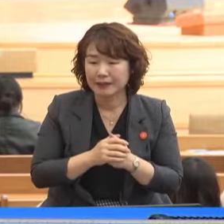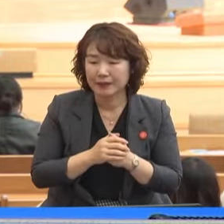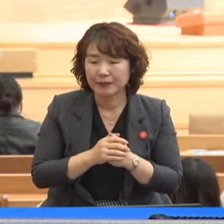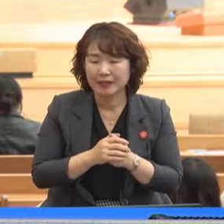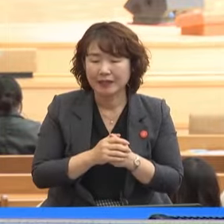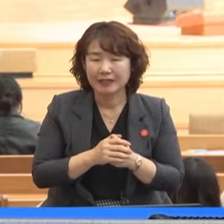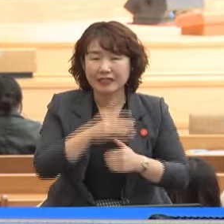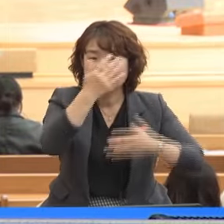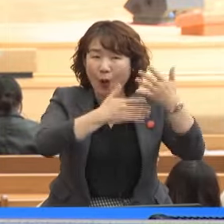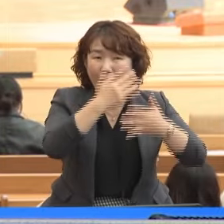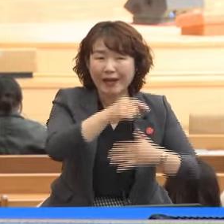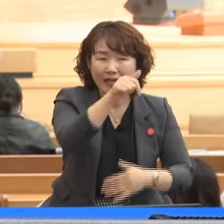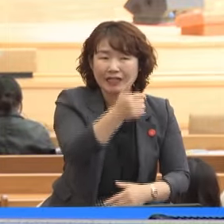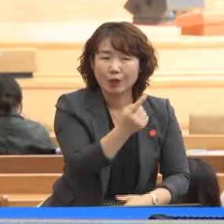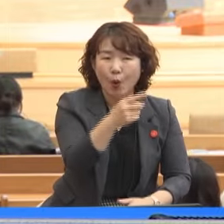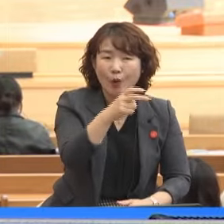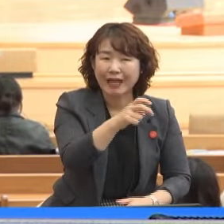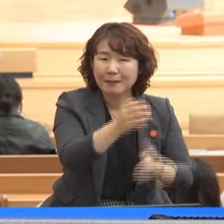고담시라고 해도 과언이 아닙니다.